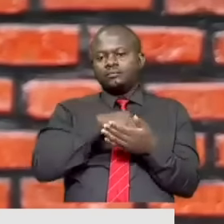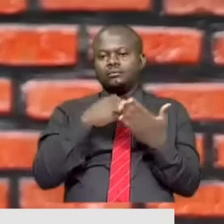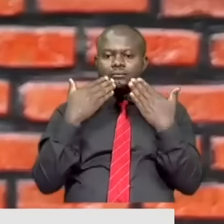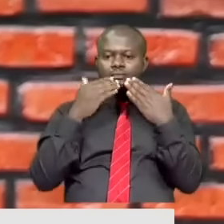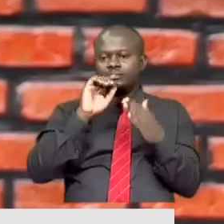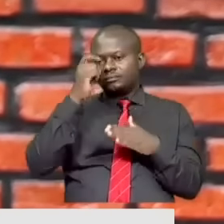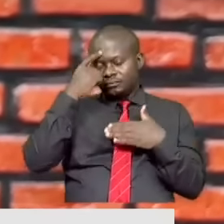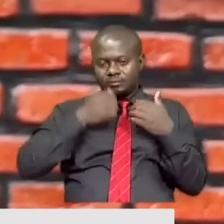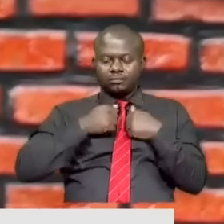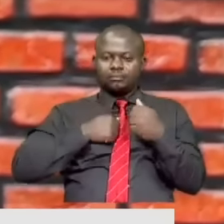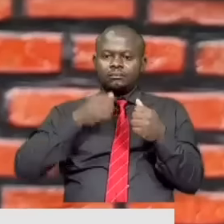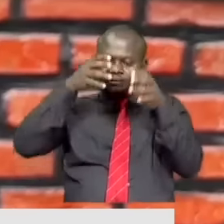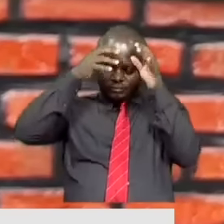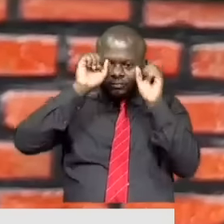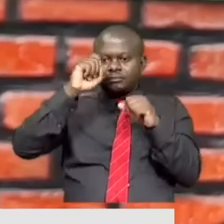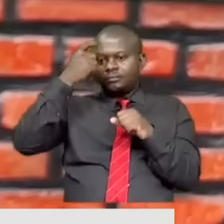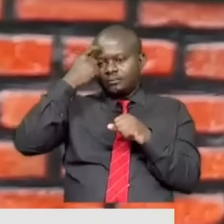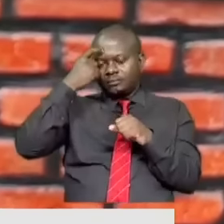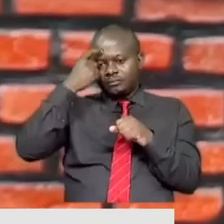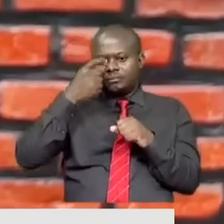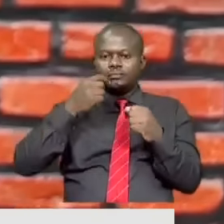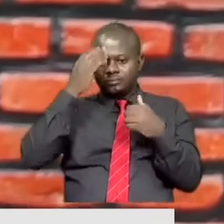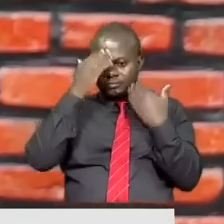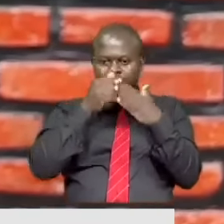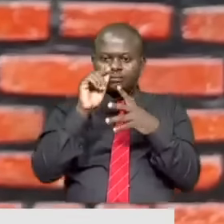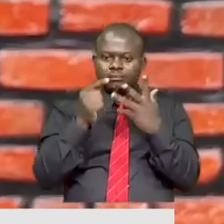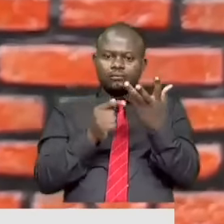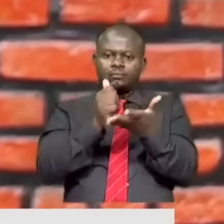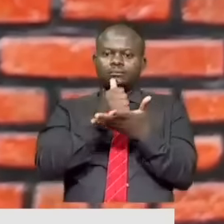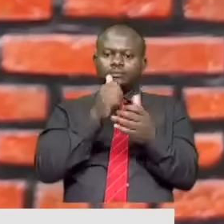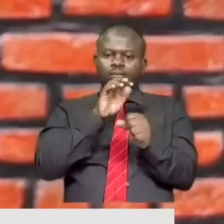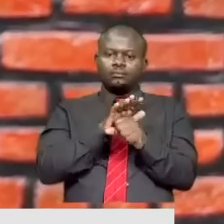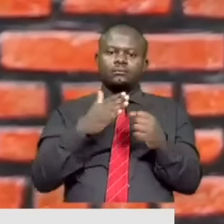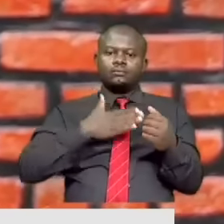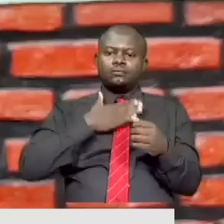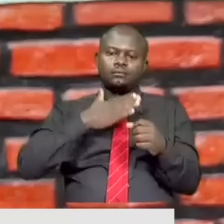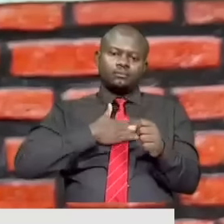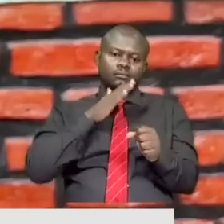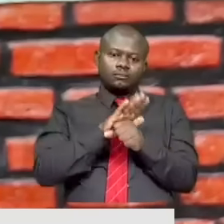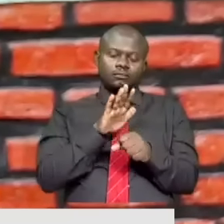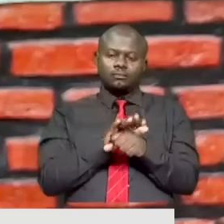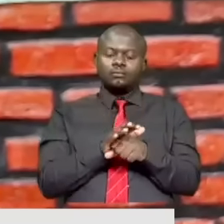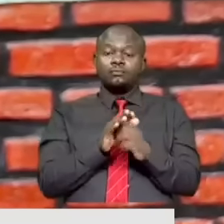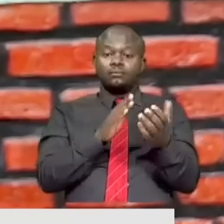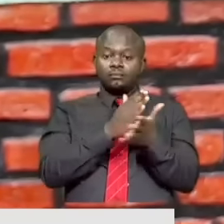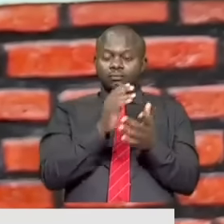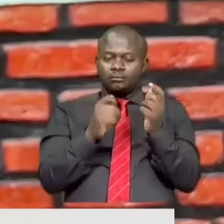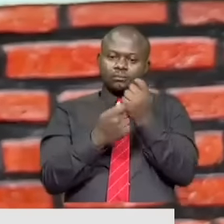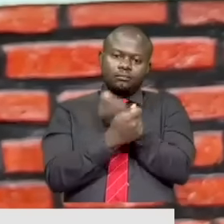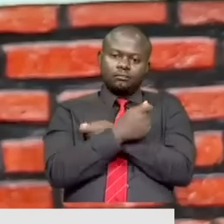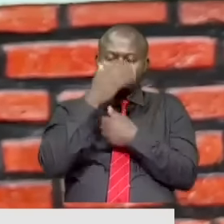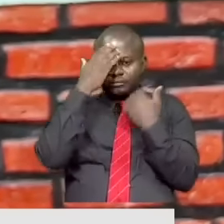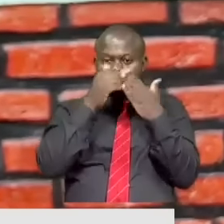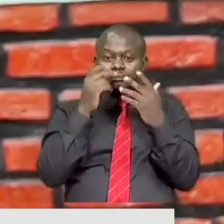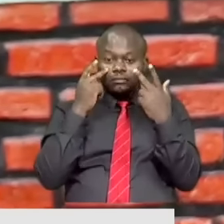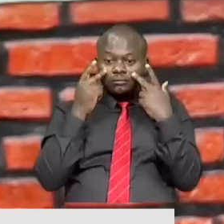y'u Rwanda, Perezida wa Repubulika y'u Rwanda kuko ibintu yadufashe cyane, turabyishimiye cyane. Iyi hari impinduka ahindutse kuko ndi